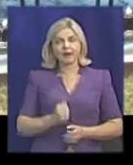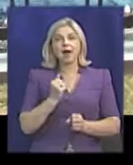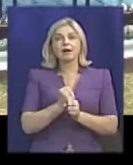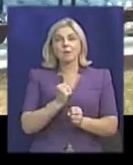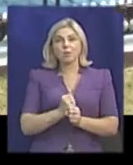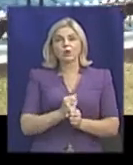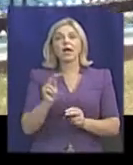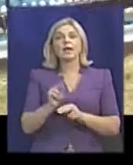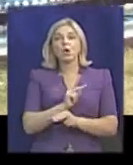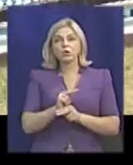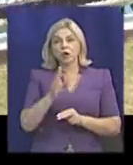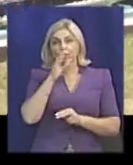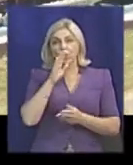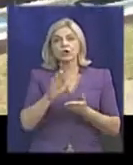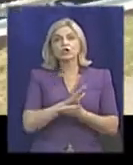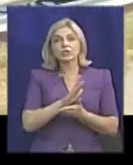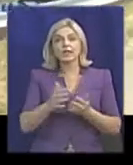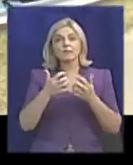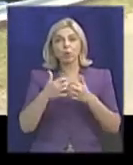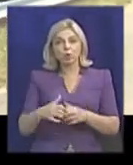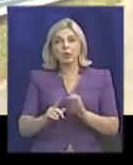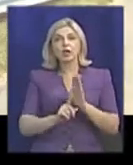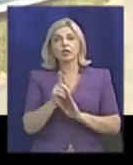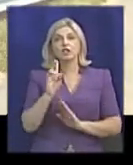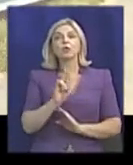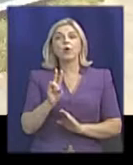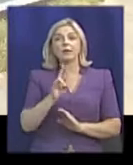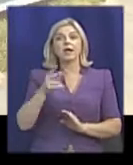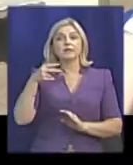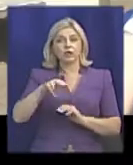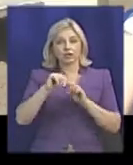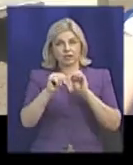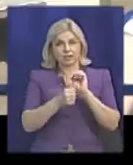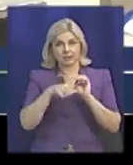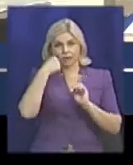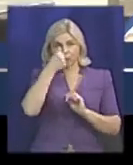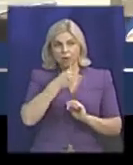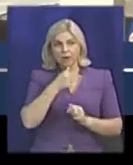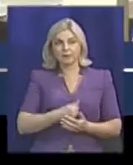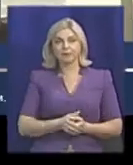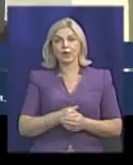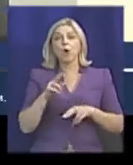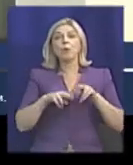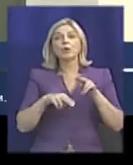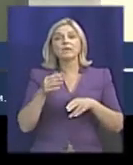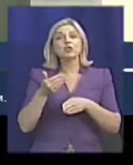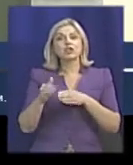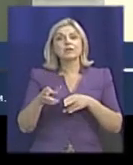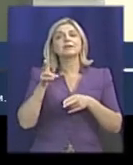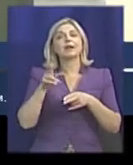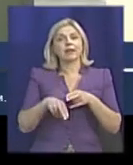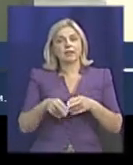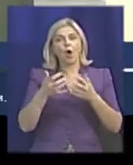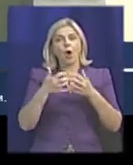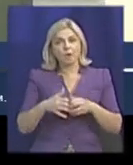Роботи з реконструкції водоочисних споруд розпочалися у листопаді 2016 року. Будівельна частина вже закінчена.